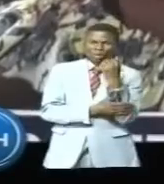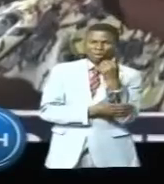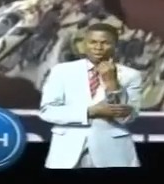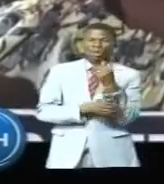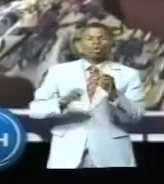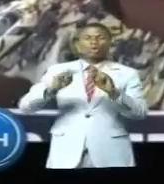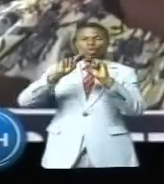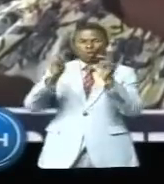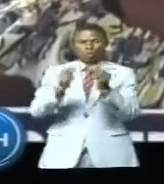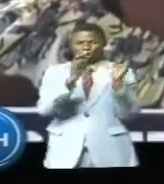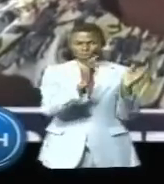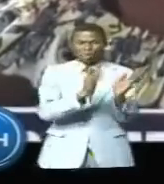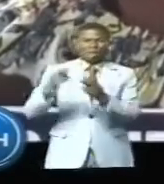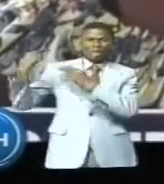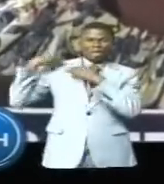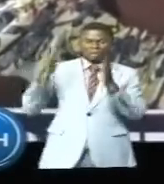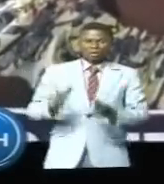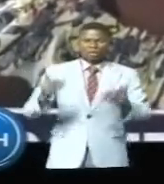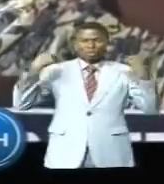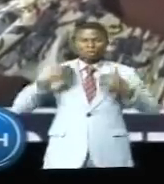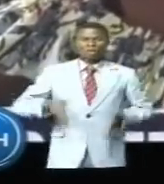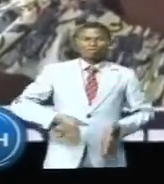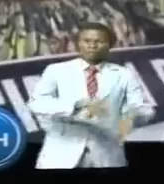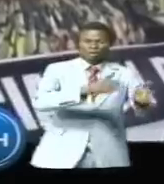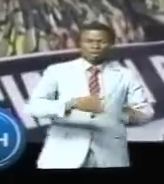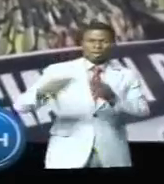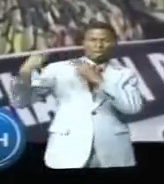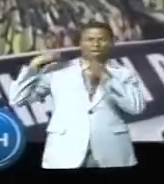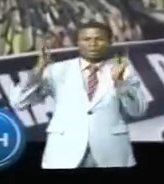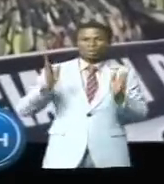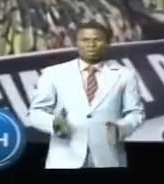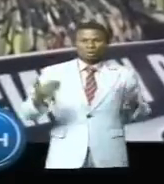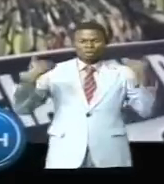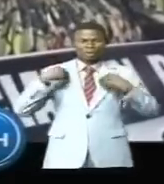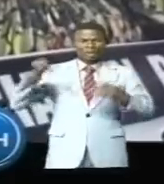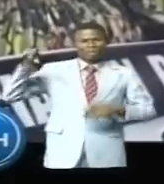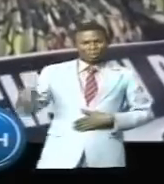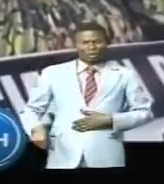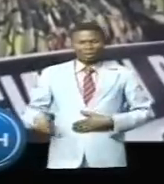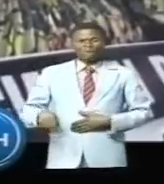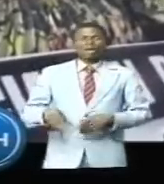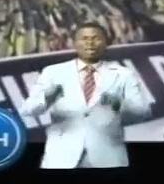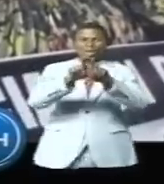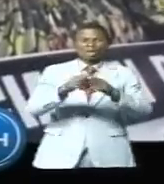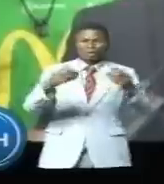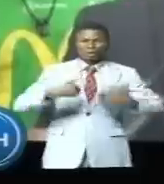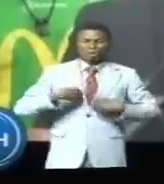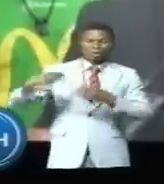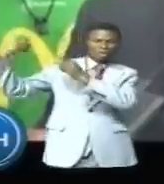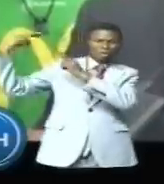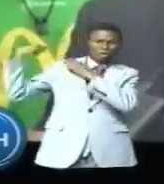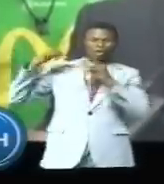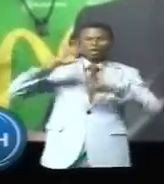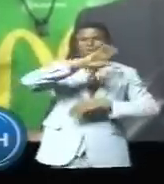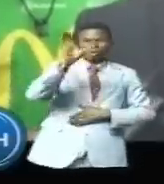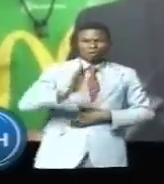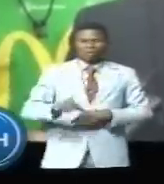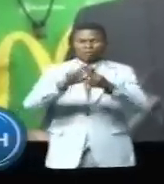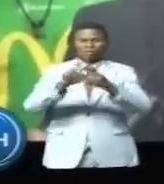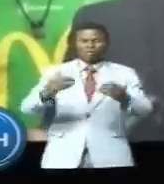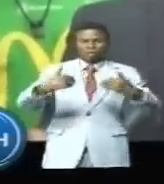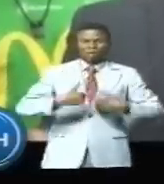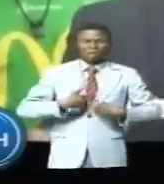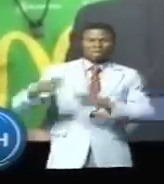de cette façon. Nous avons les responsables, les chefs de rue, nous avons les responsables, les chefs de quartier, nous avons les responsables communaux et nous avons